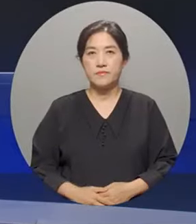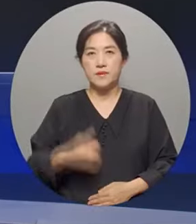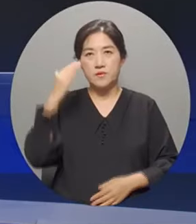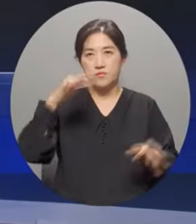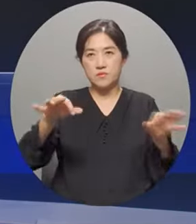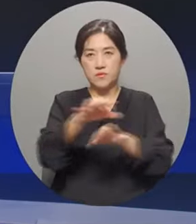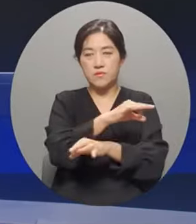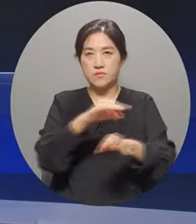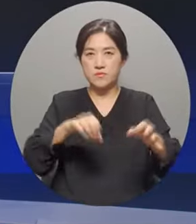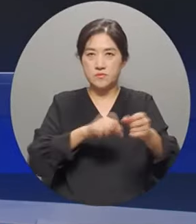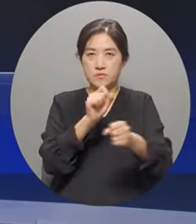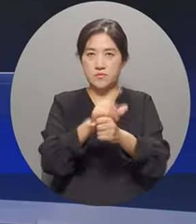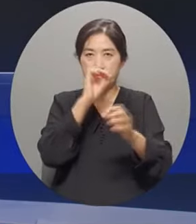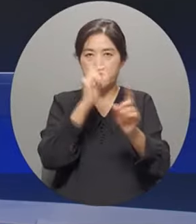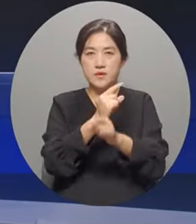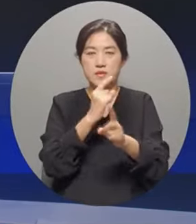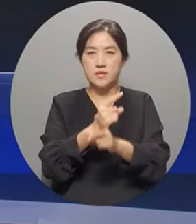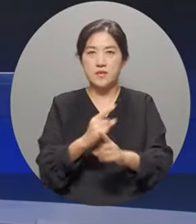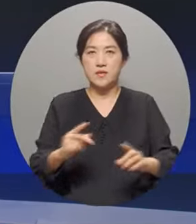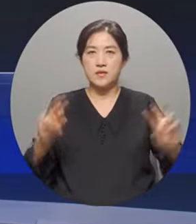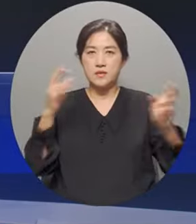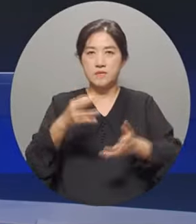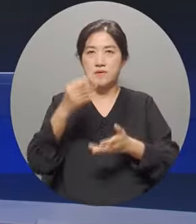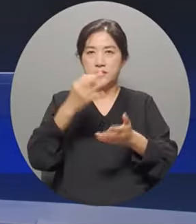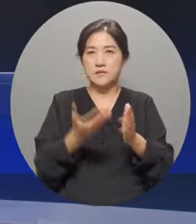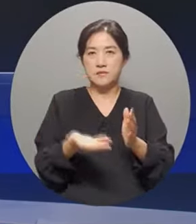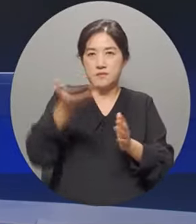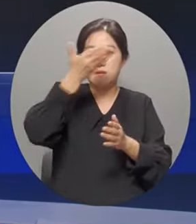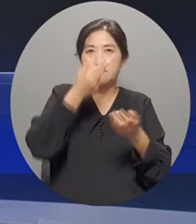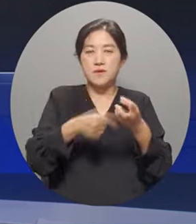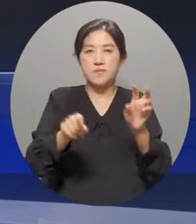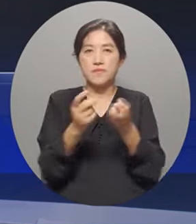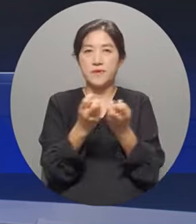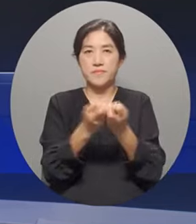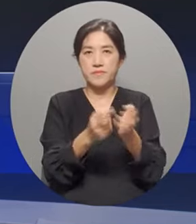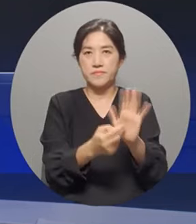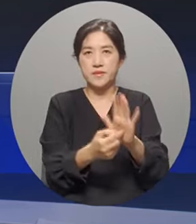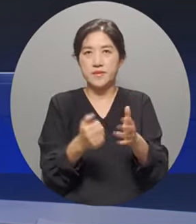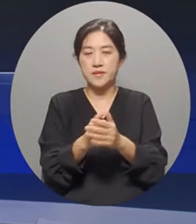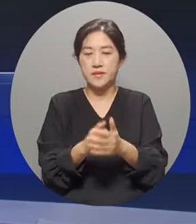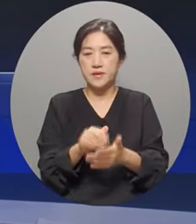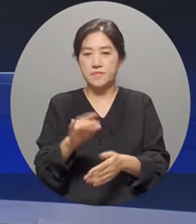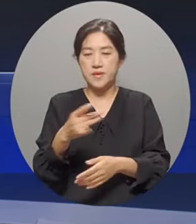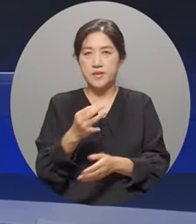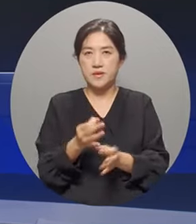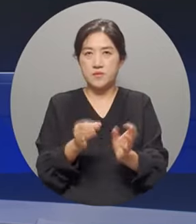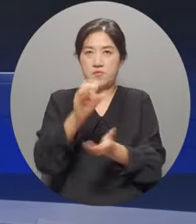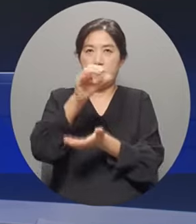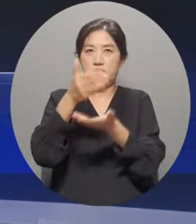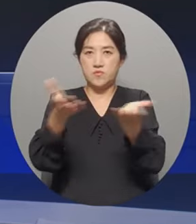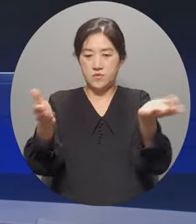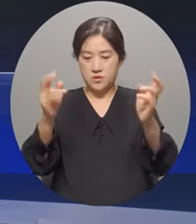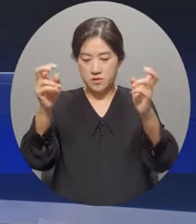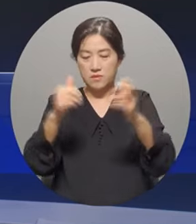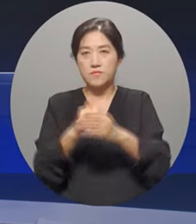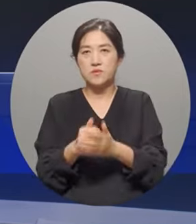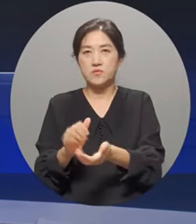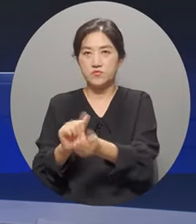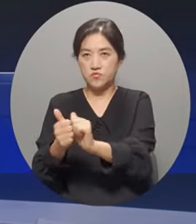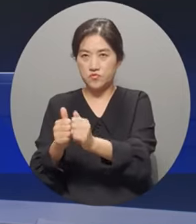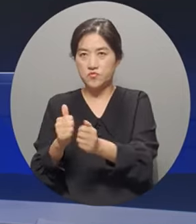우리 경제 체질을 개선하고 기업 가치를 높이기 위한 방안도 발표가 됐습니다. 배당을 늘린 기업, 주주에게는 세금을 덜